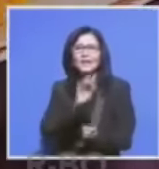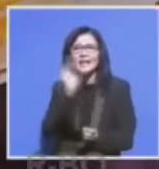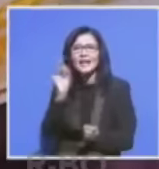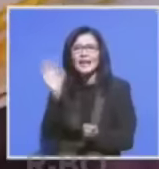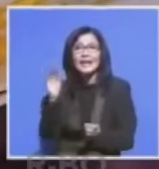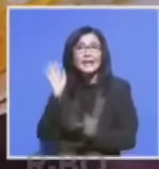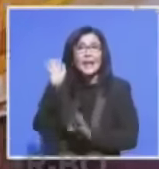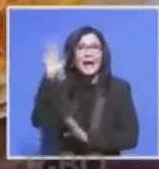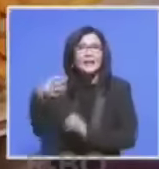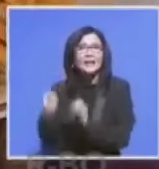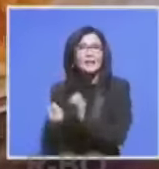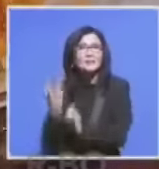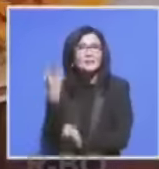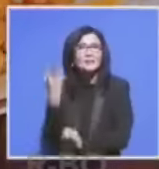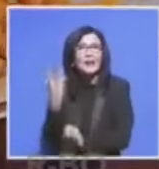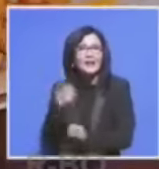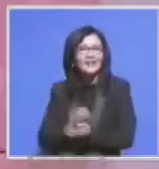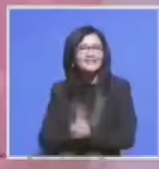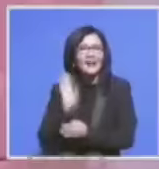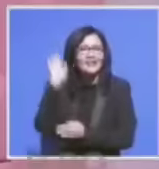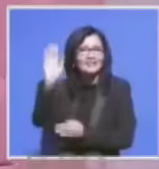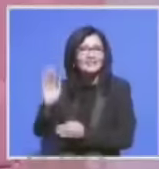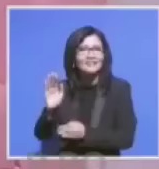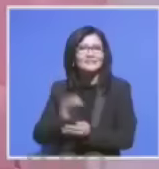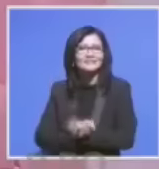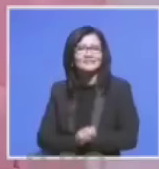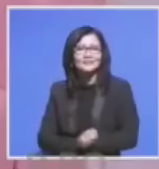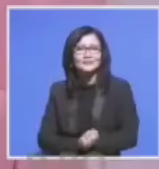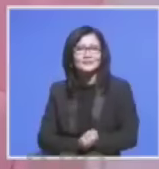ia kembangkan di masa depan.